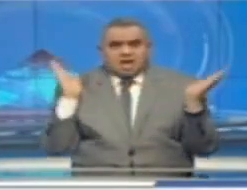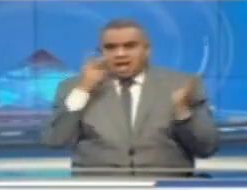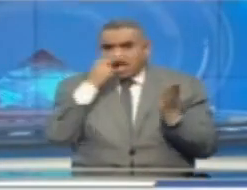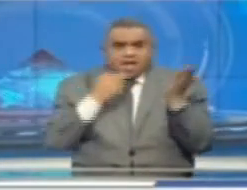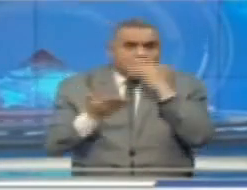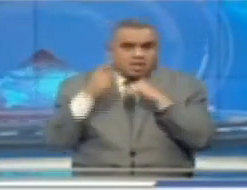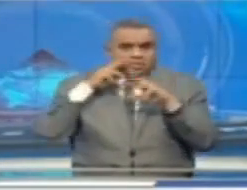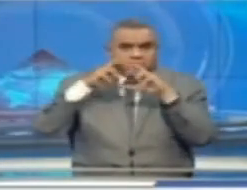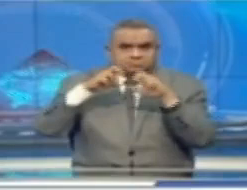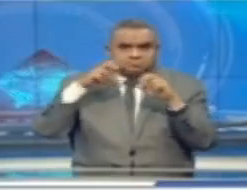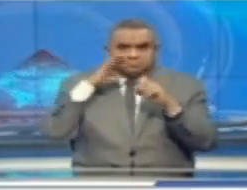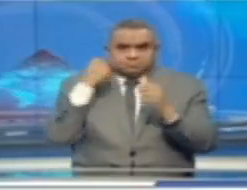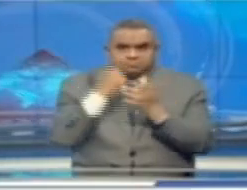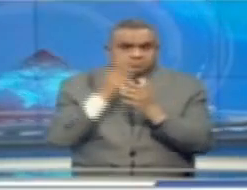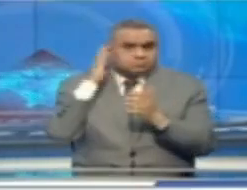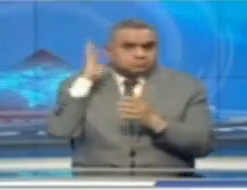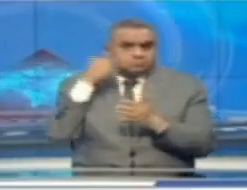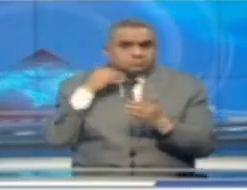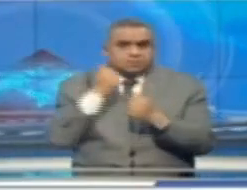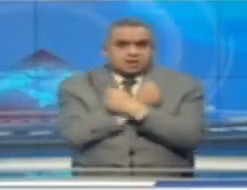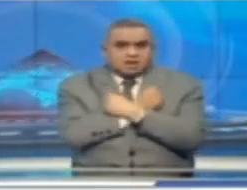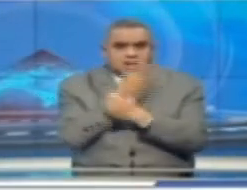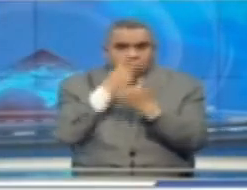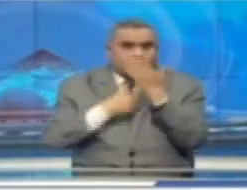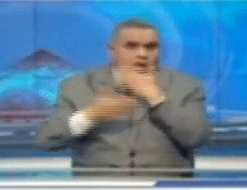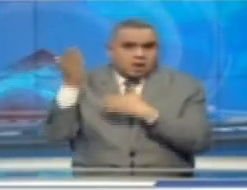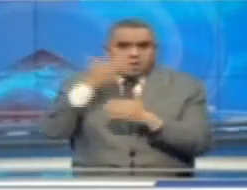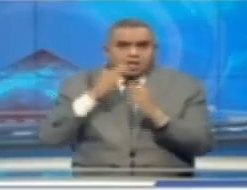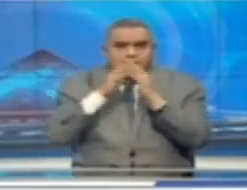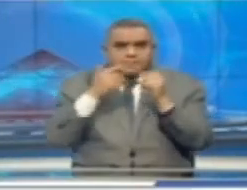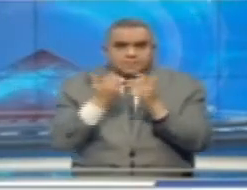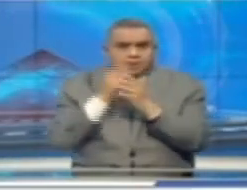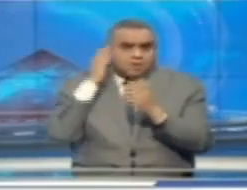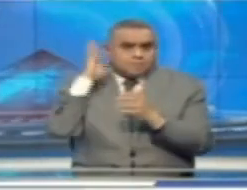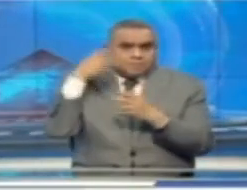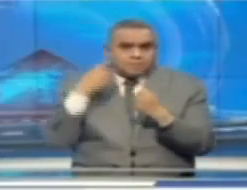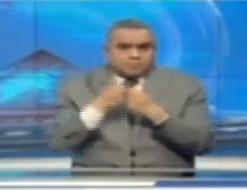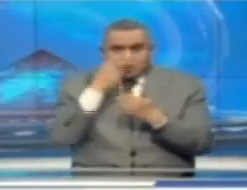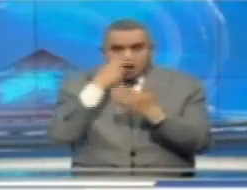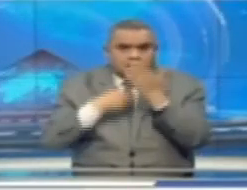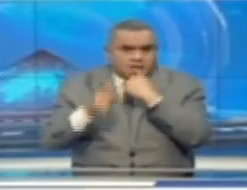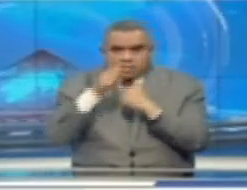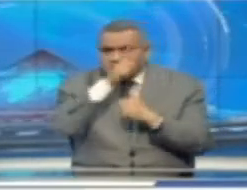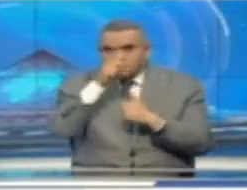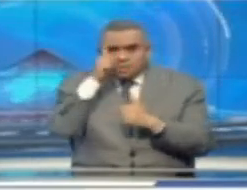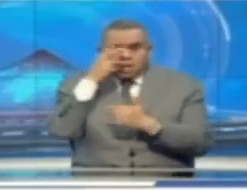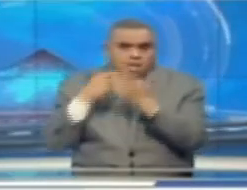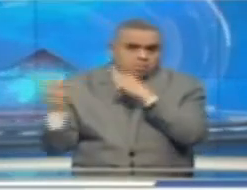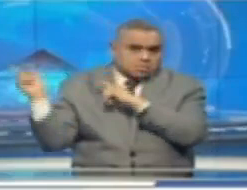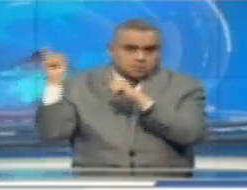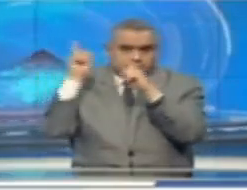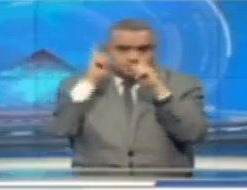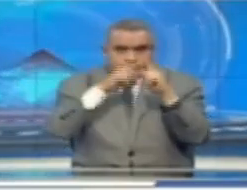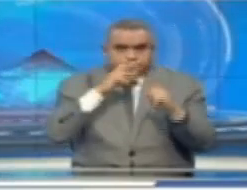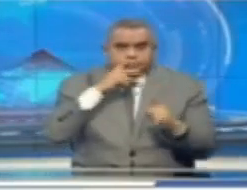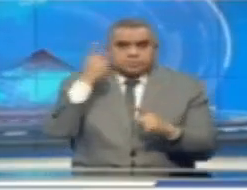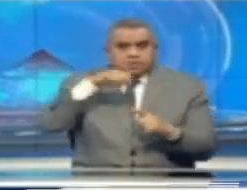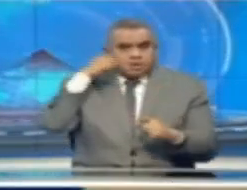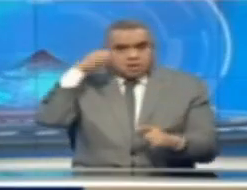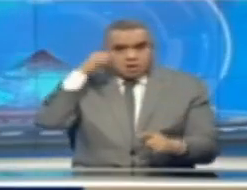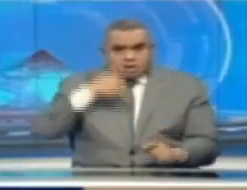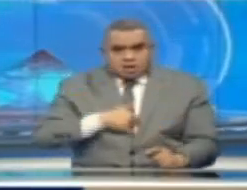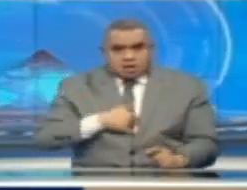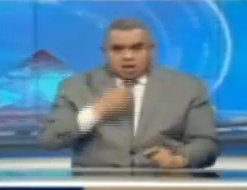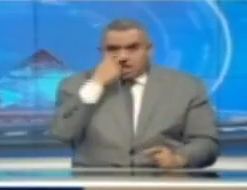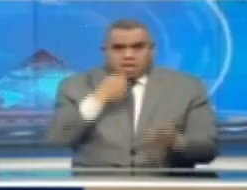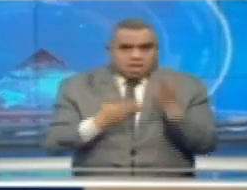المعروضة به والتي تروي حضارة تاريخ الحضارة المصرية العريقة عبر العصور المختلفة. كما حصل الرئيس اليمني الأسبق